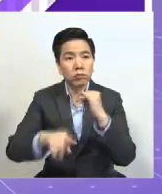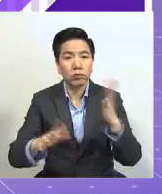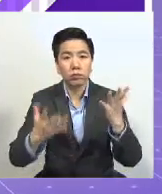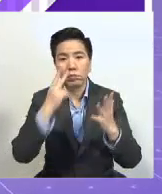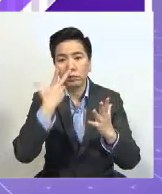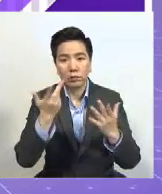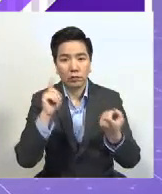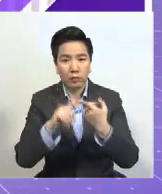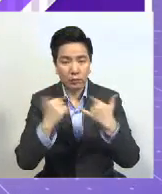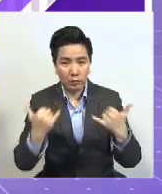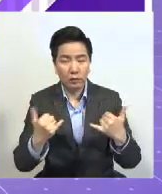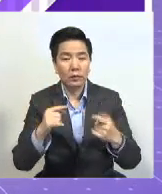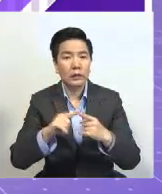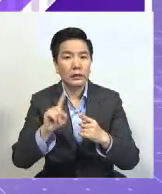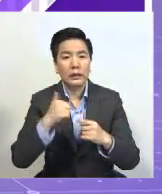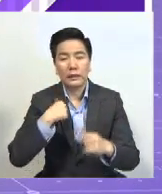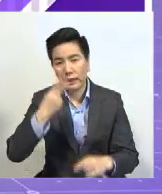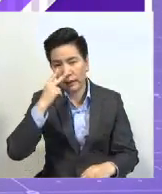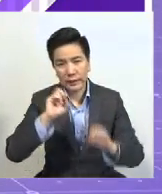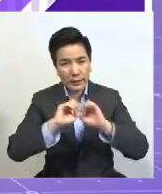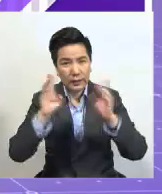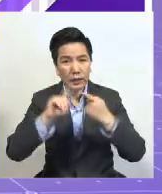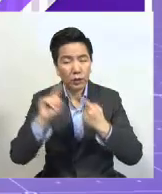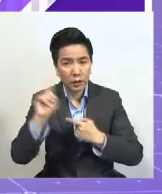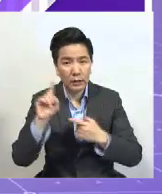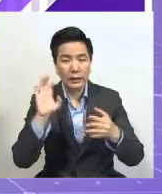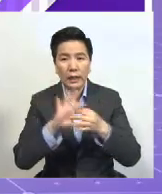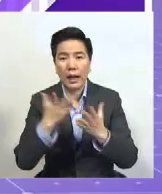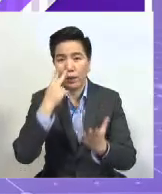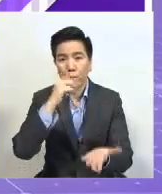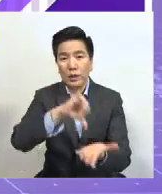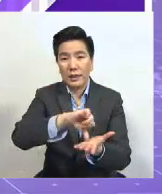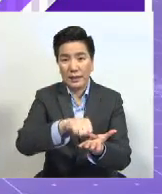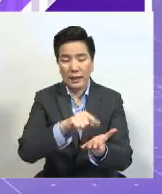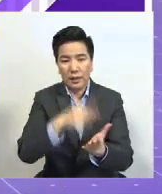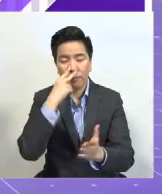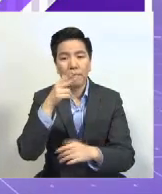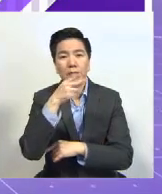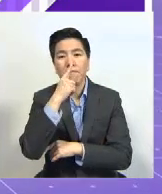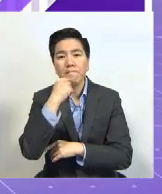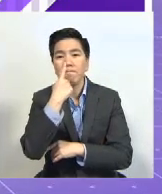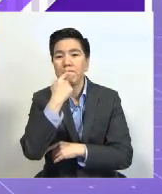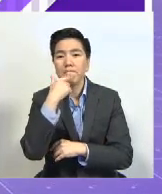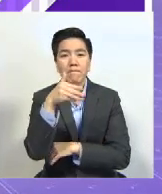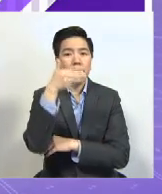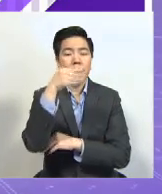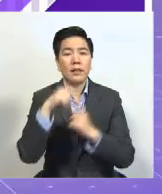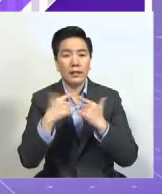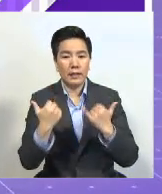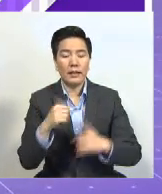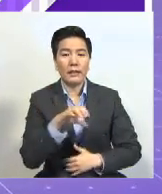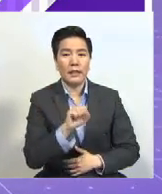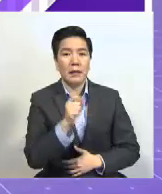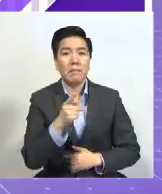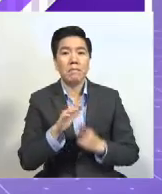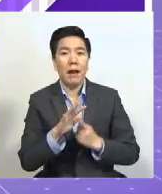ให้เห็นนะครับมีเราเห็นชัดเจนกว่าจากอิหร่านชักธงแดงขึ้นมาสภาผู้แทนของ